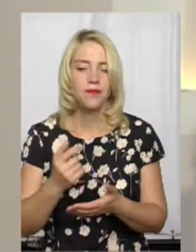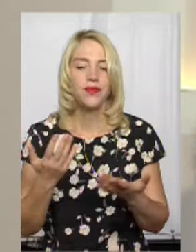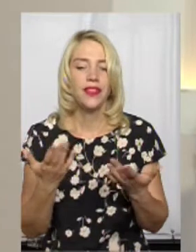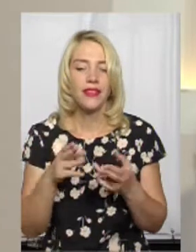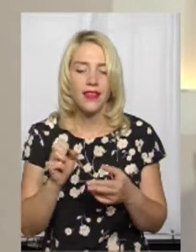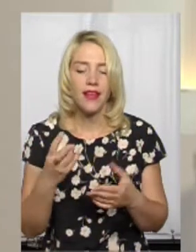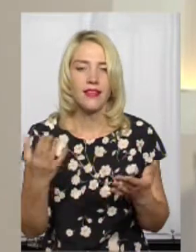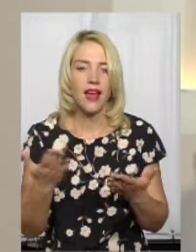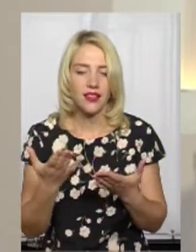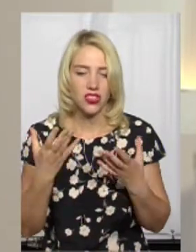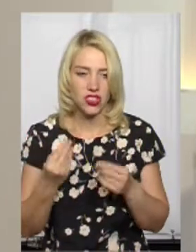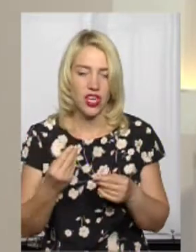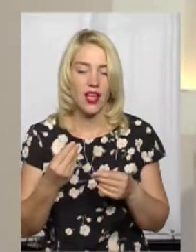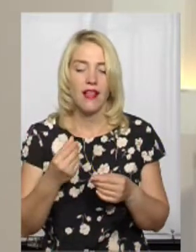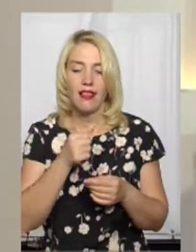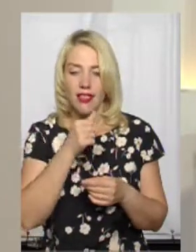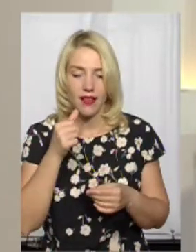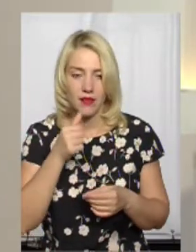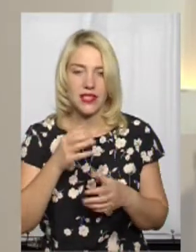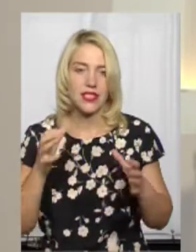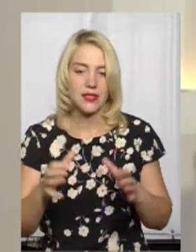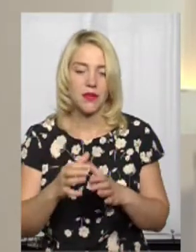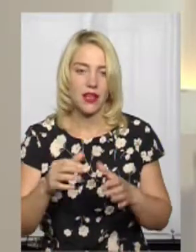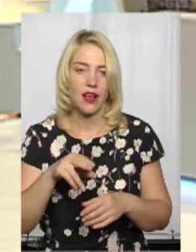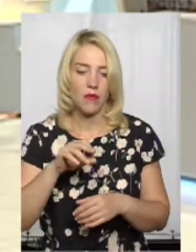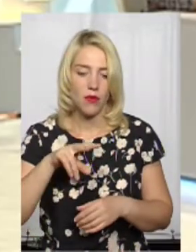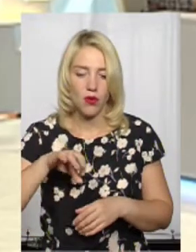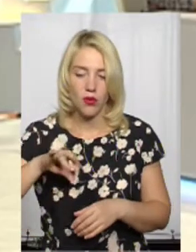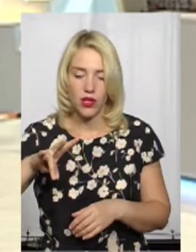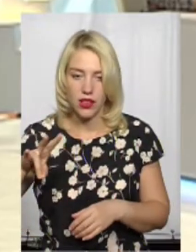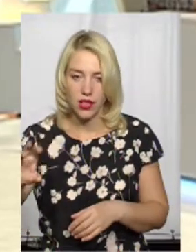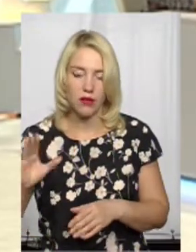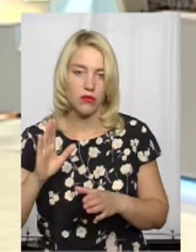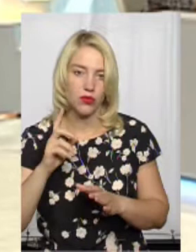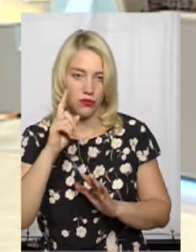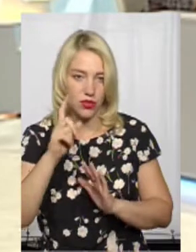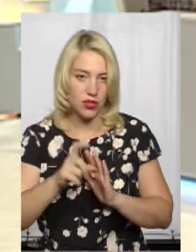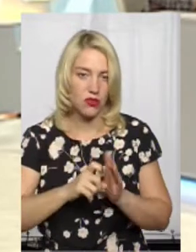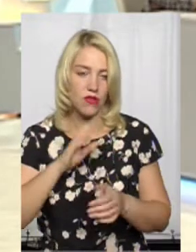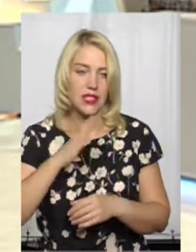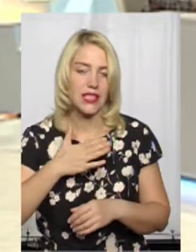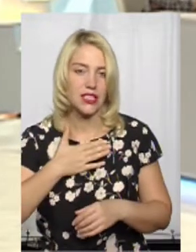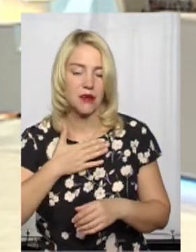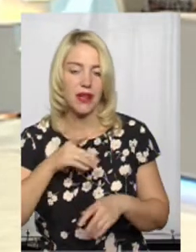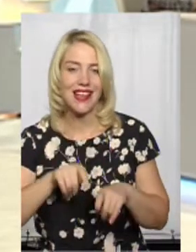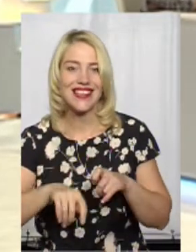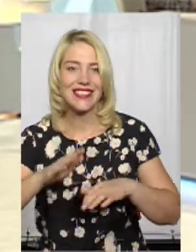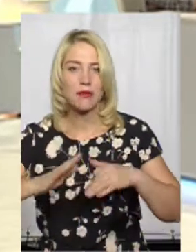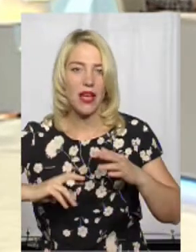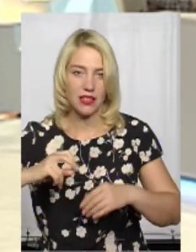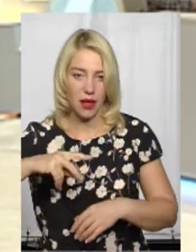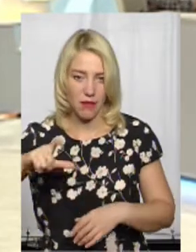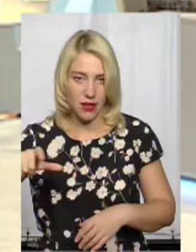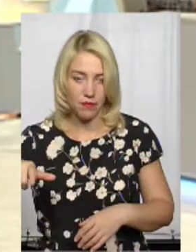та які ще таємниці зберігає Полонне, будемо з'ясовувати з нашими експертами.